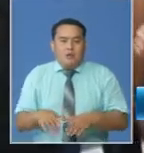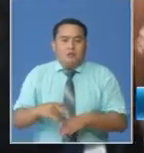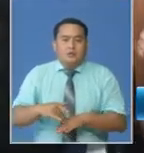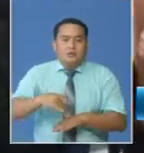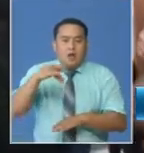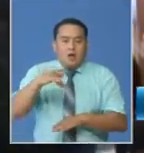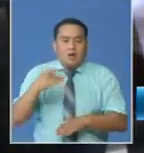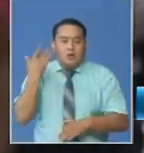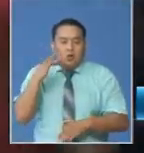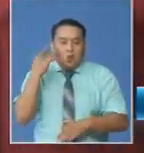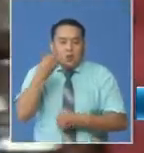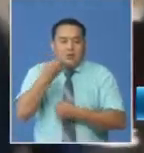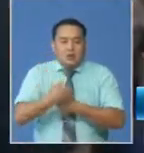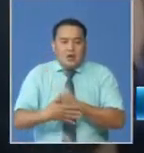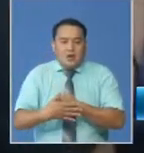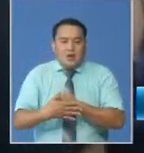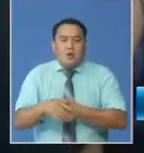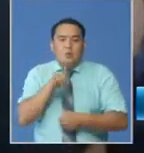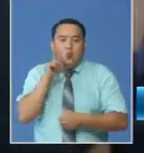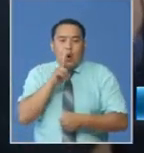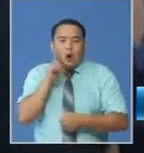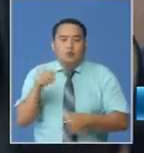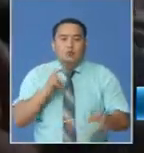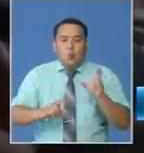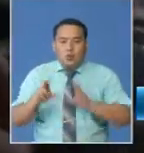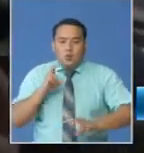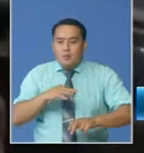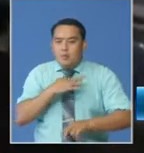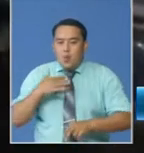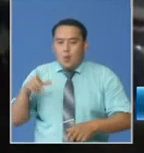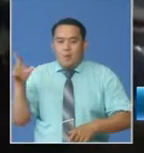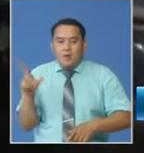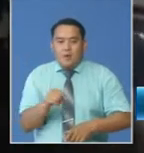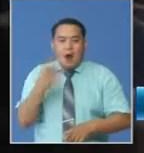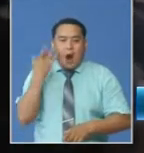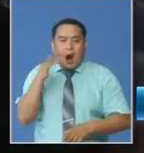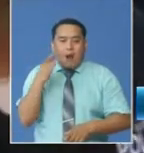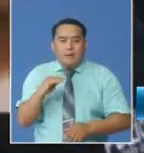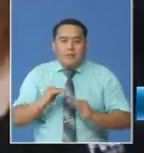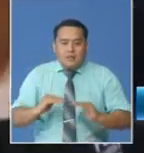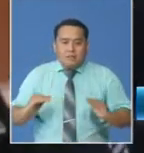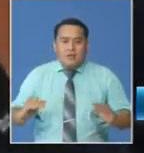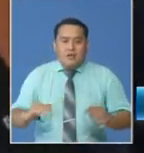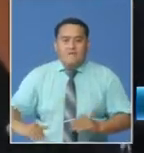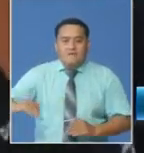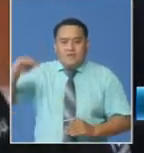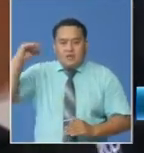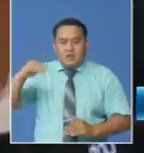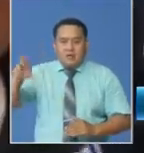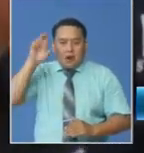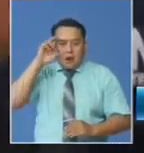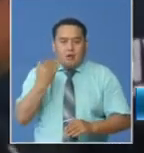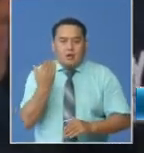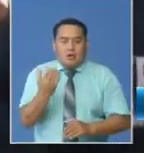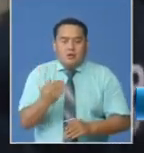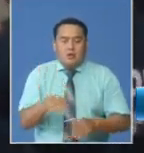в Нью-Йорке. Среди ее участников много молодежи и студентов. Многие из них приехали в США совсем маленькими, выросли в этой стране, а теперь им